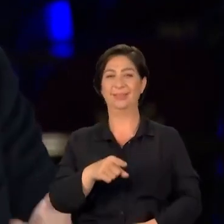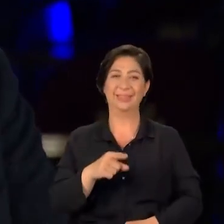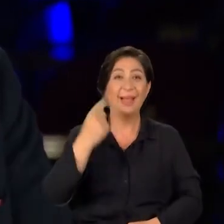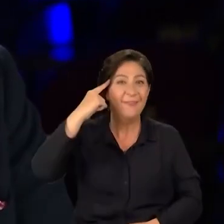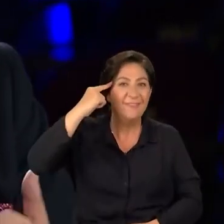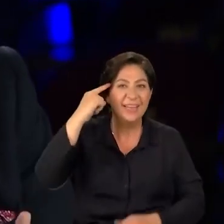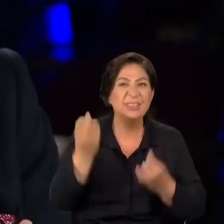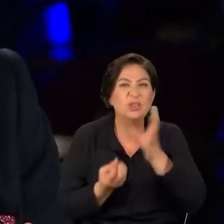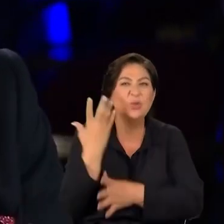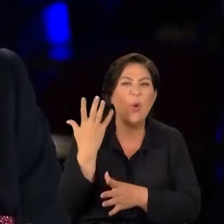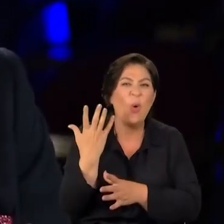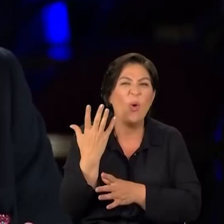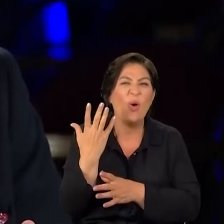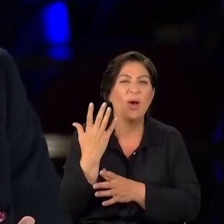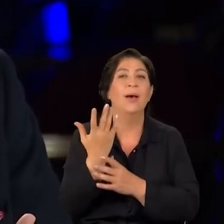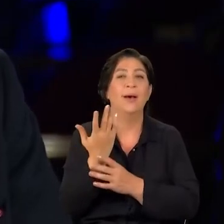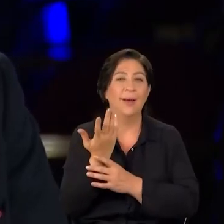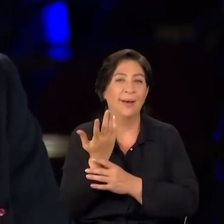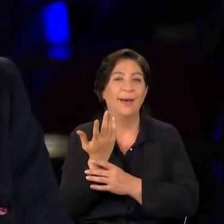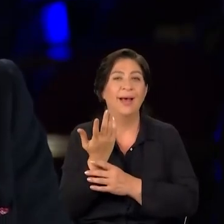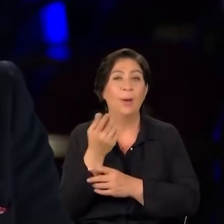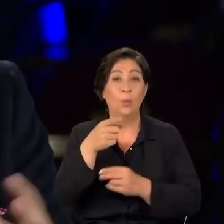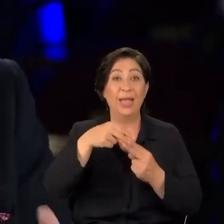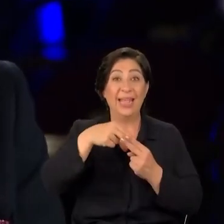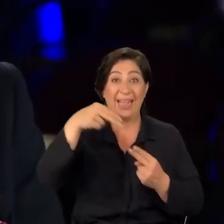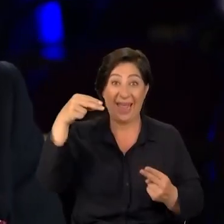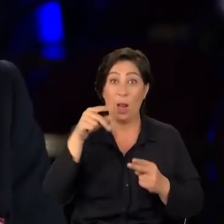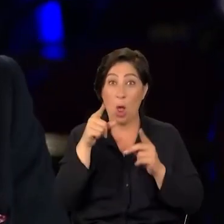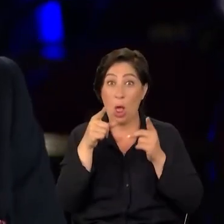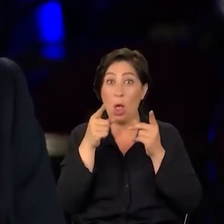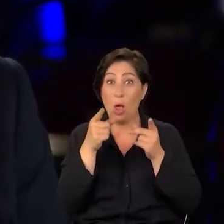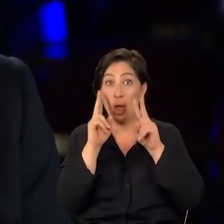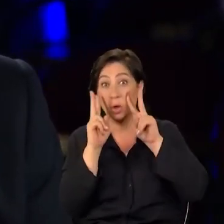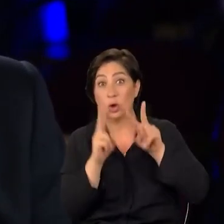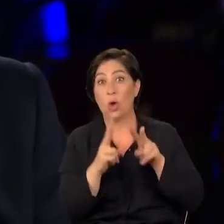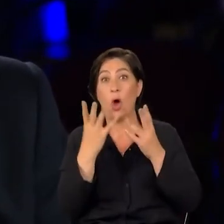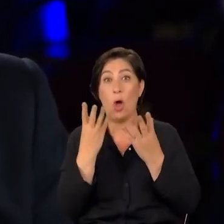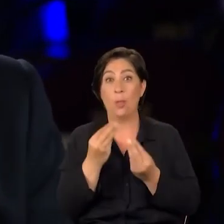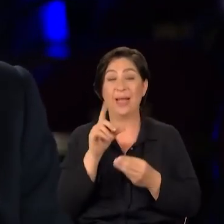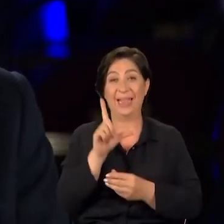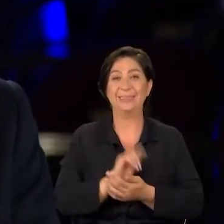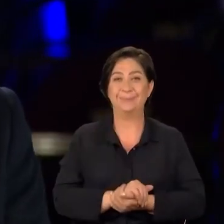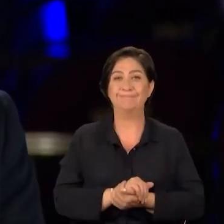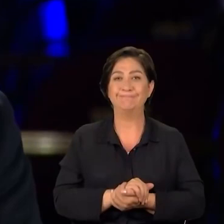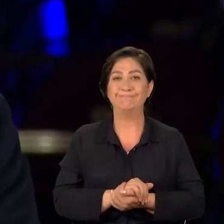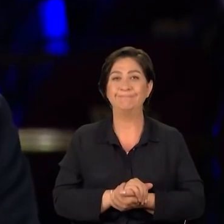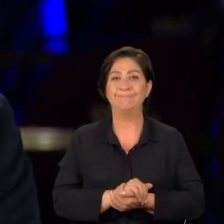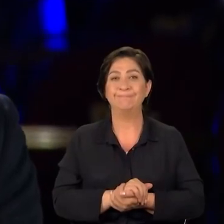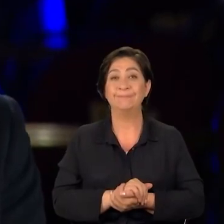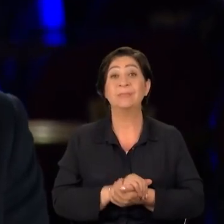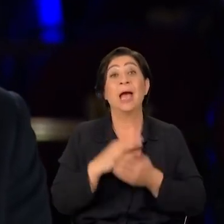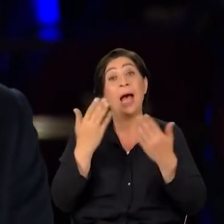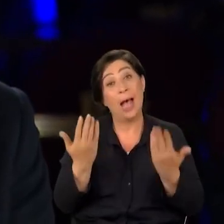senden. Mekanizması devreye giriyor. Yani bu hikayeleri biraz da öyle görüyor olmak lazım